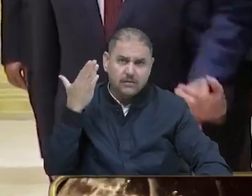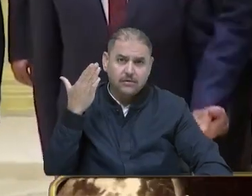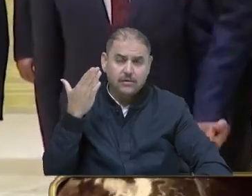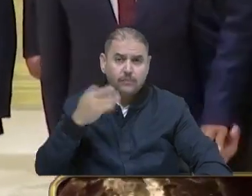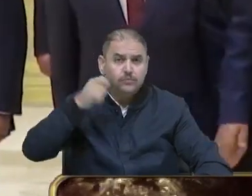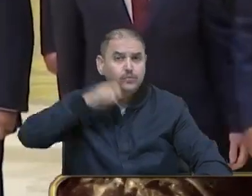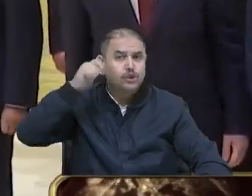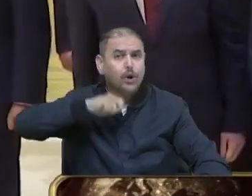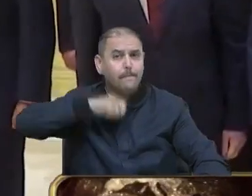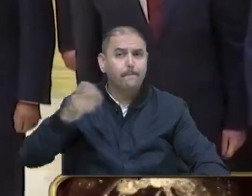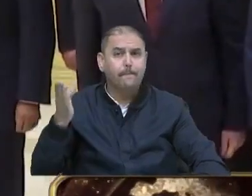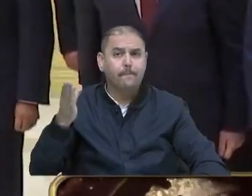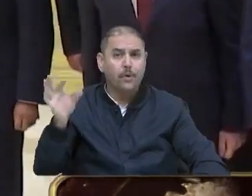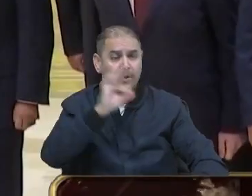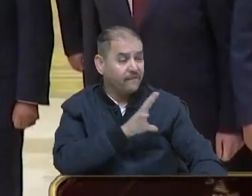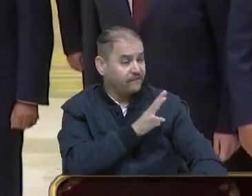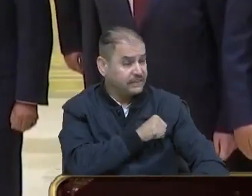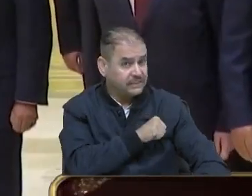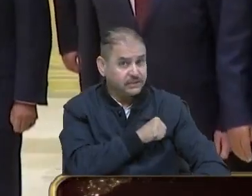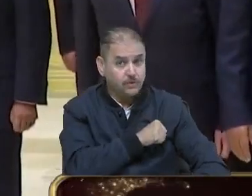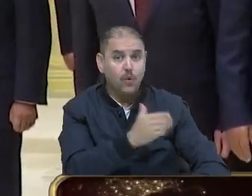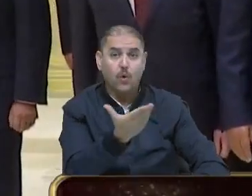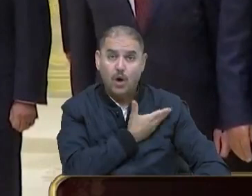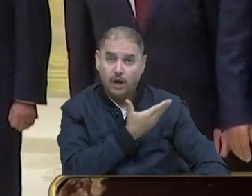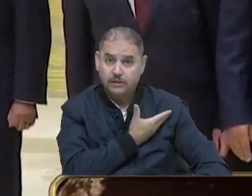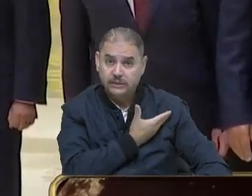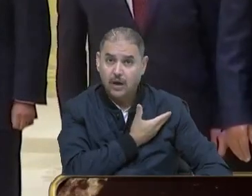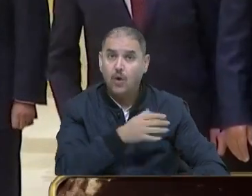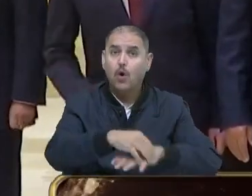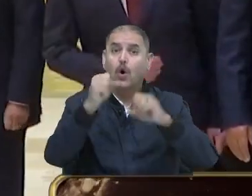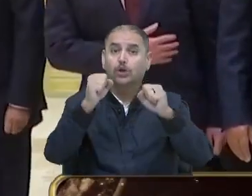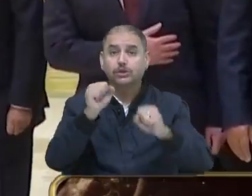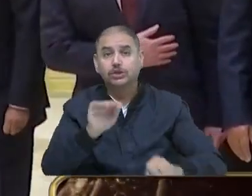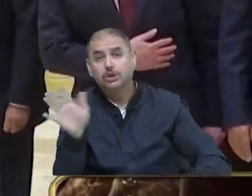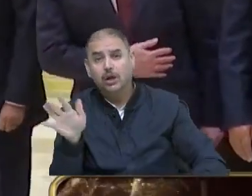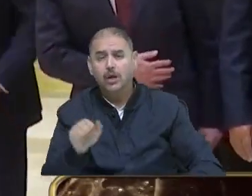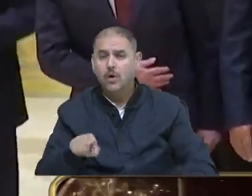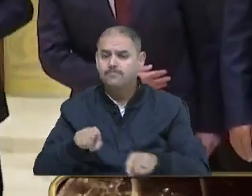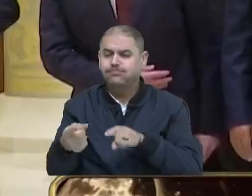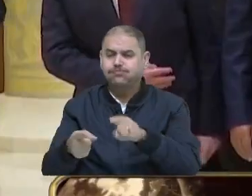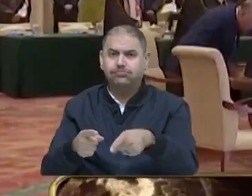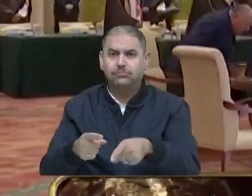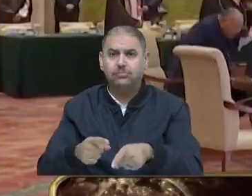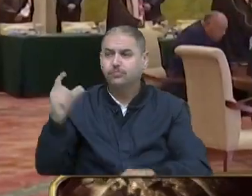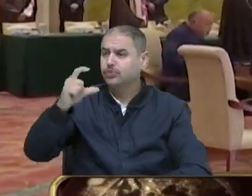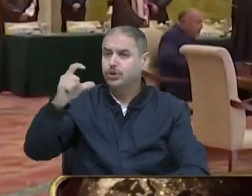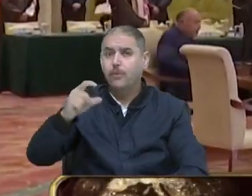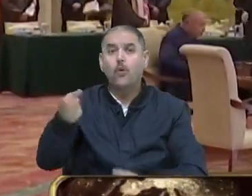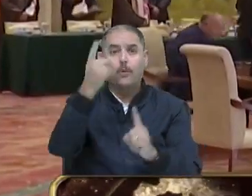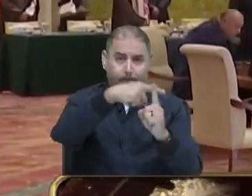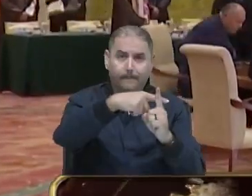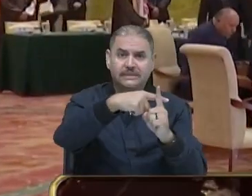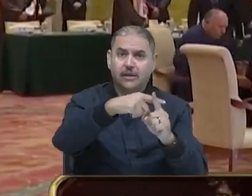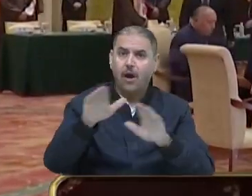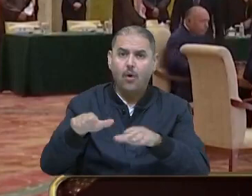غزه والضفه الغربيه المحتله بما فيها القدس الشرقيه وضد المقدسات الاسلاميه والمسيحيه وفي مقدمتها